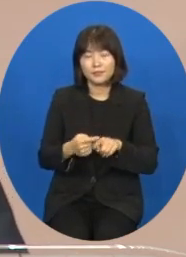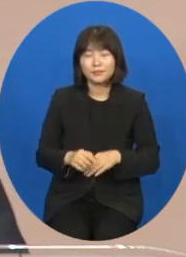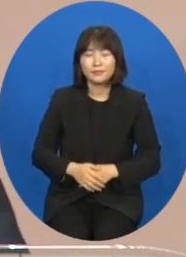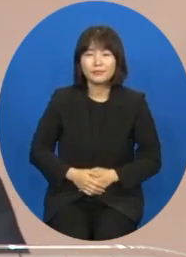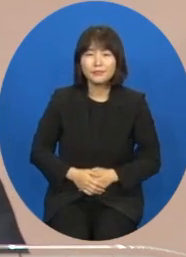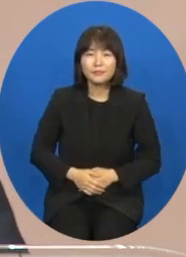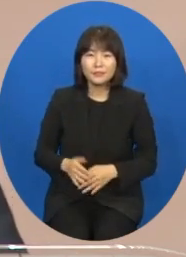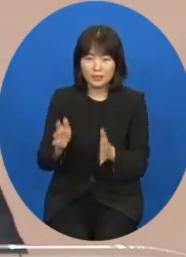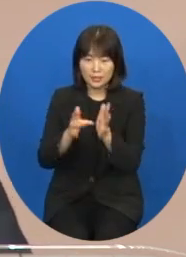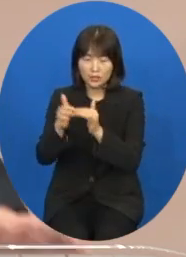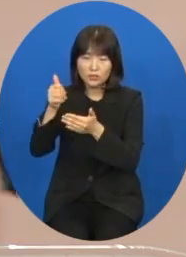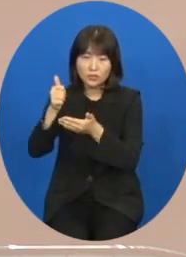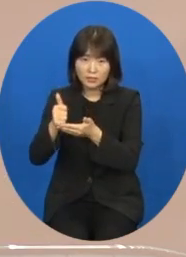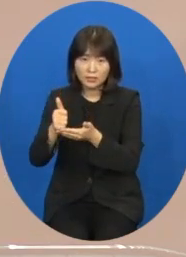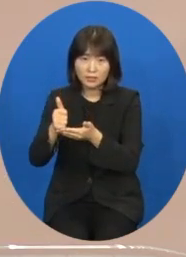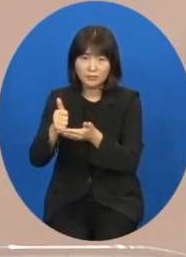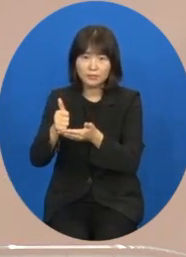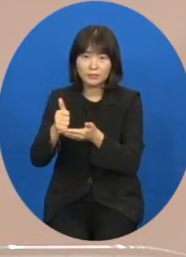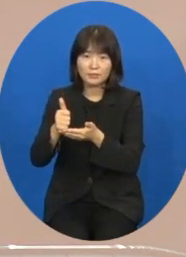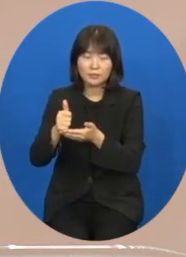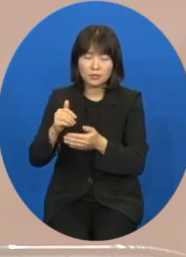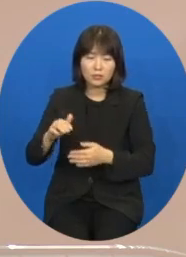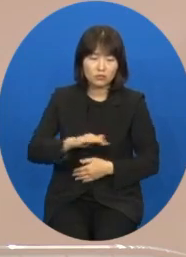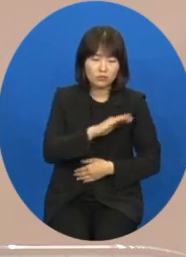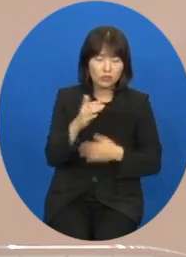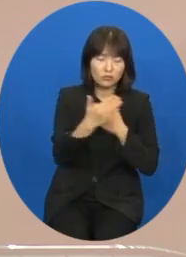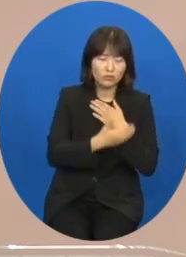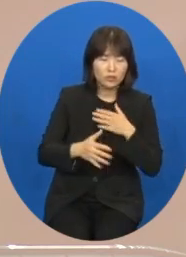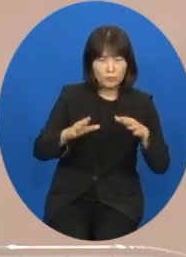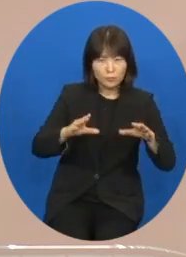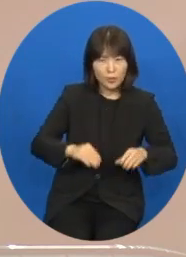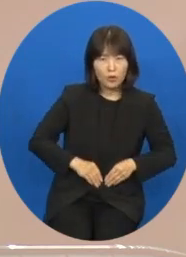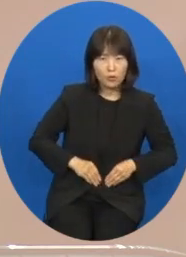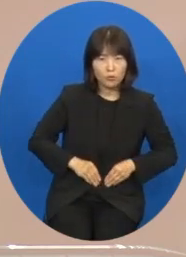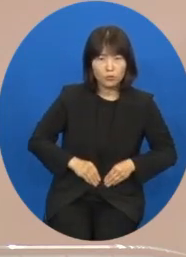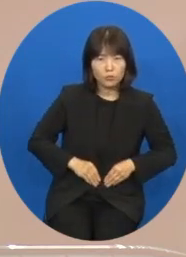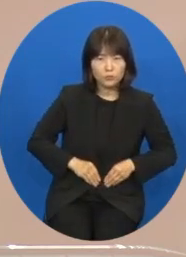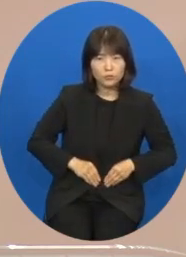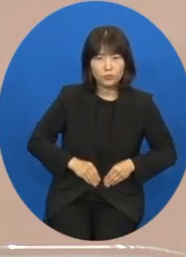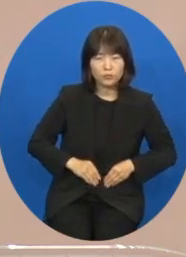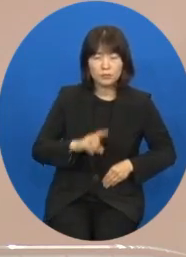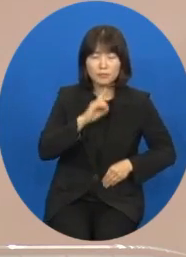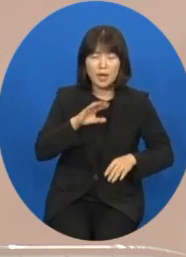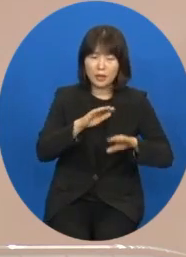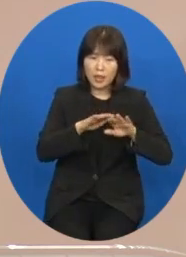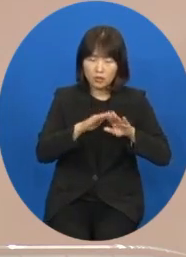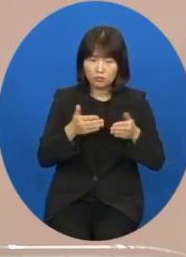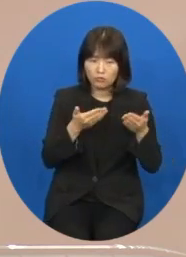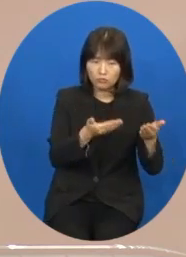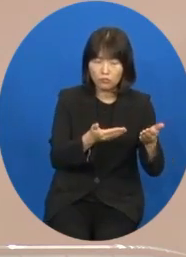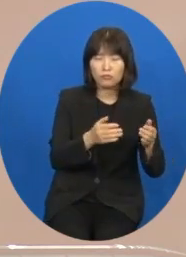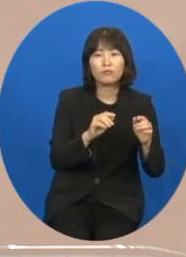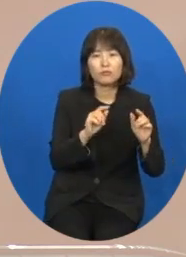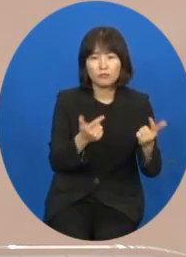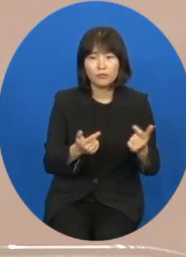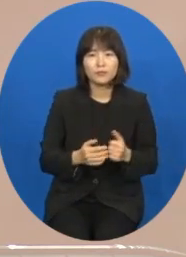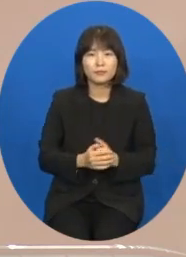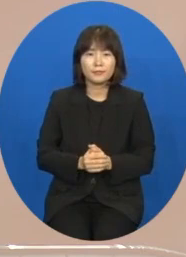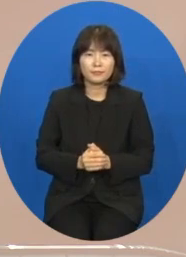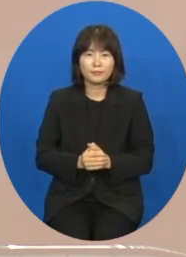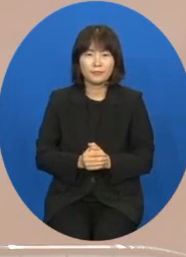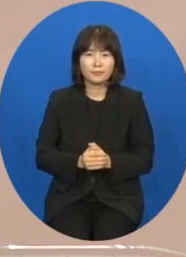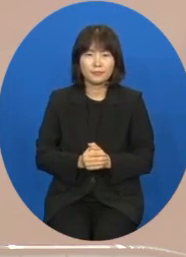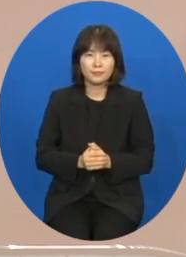예수님께서는 단지 우리의 육신의 배고픔을 해결해 주시려는 분만은 아닙니다. 분명히